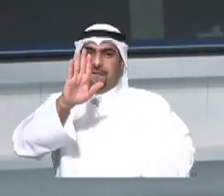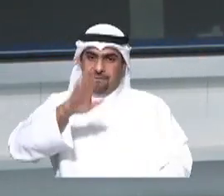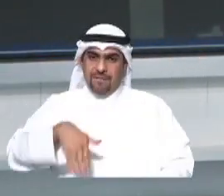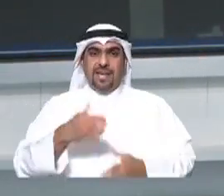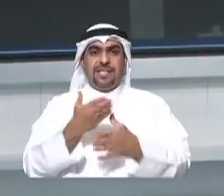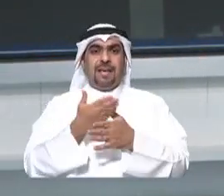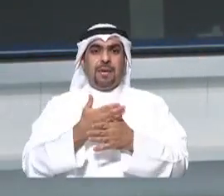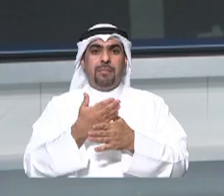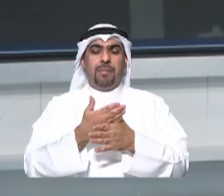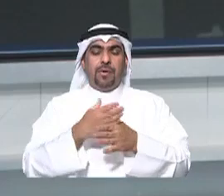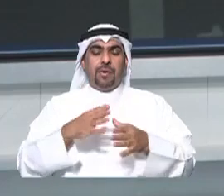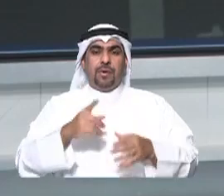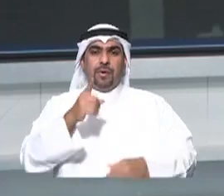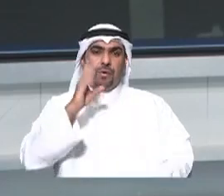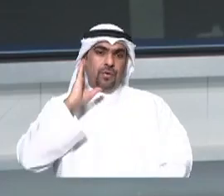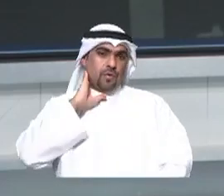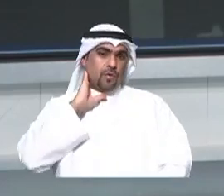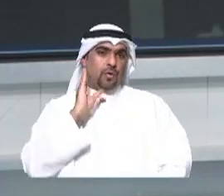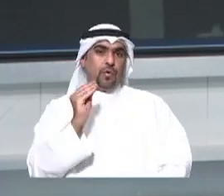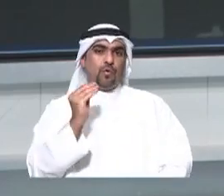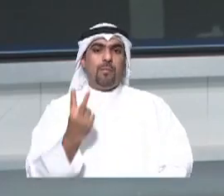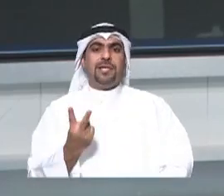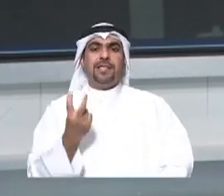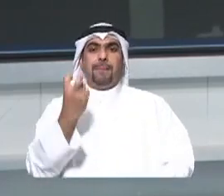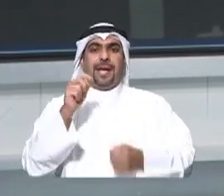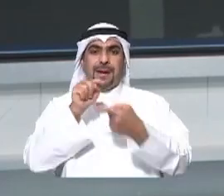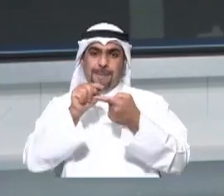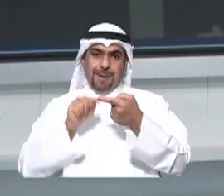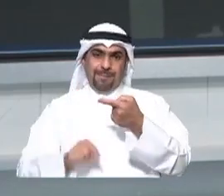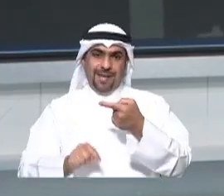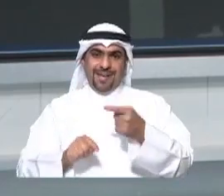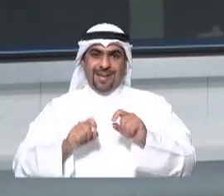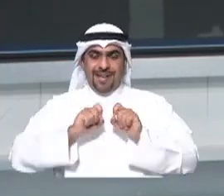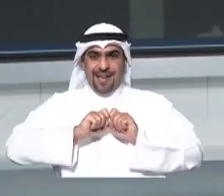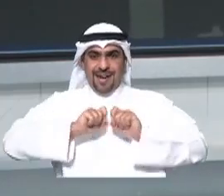الرطوبة لأكثر من 70%. إلى هنا تنتهي